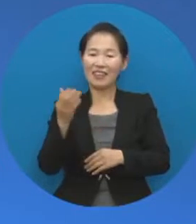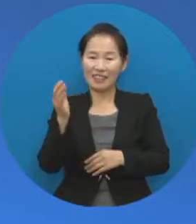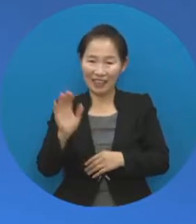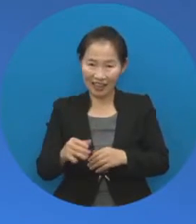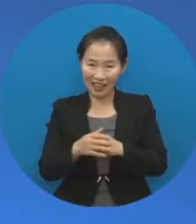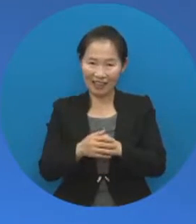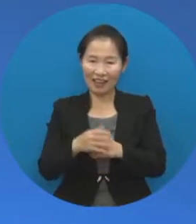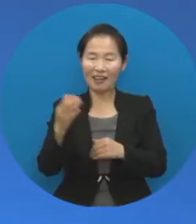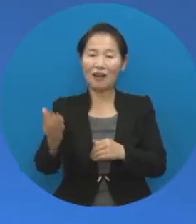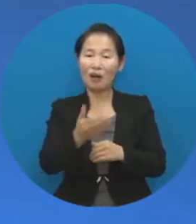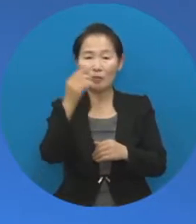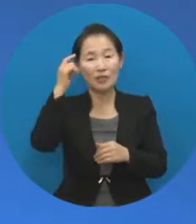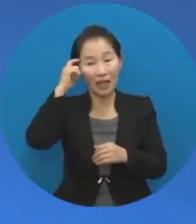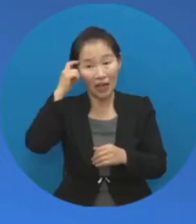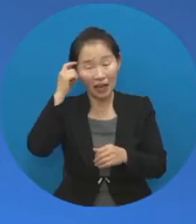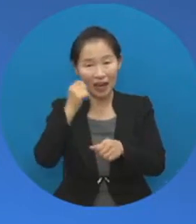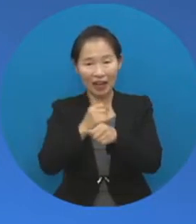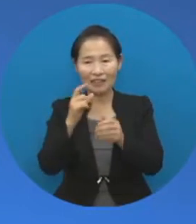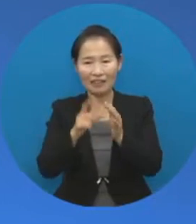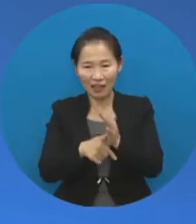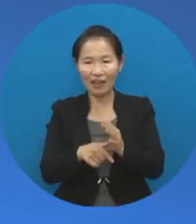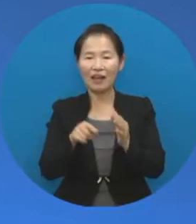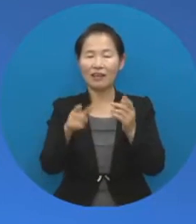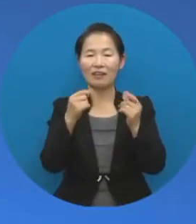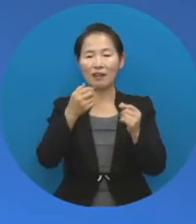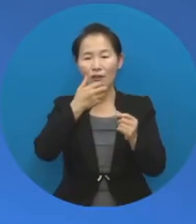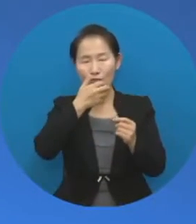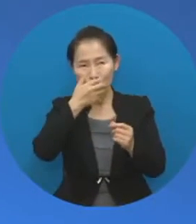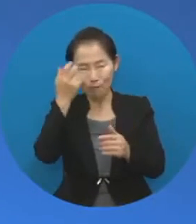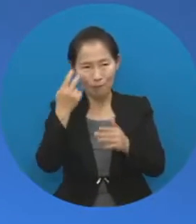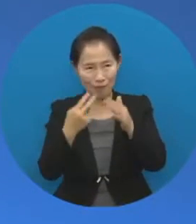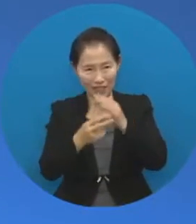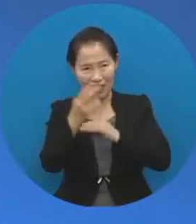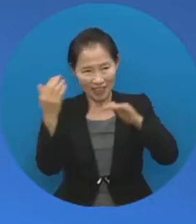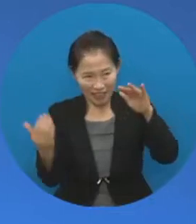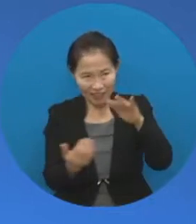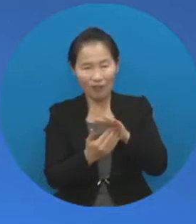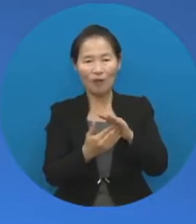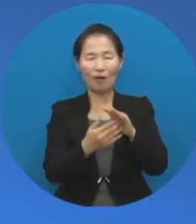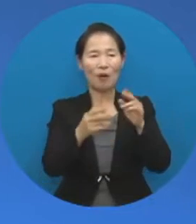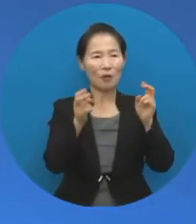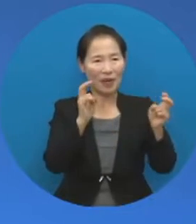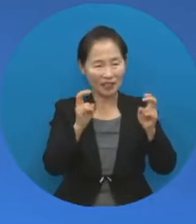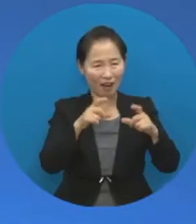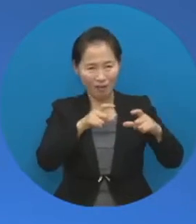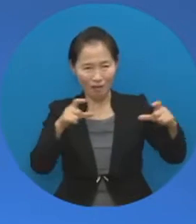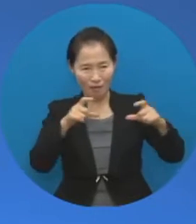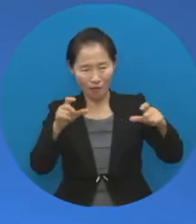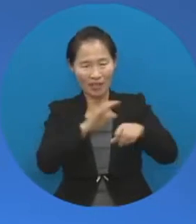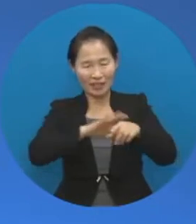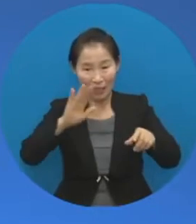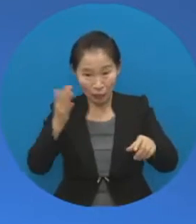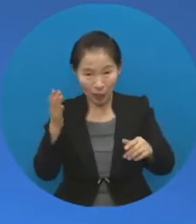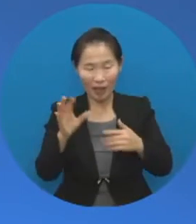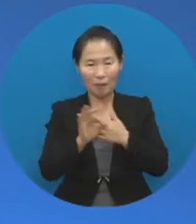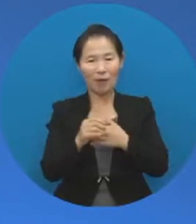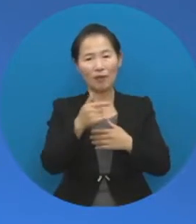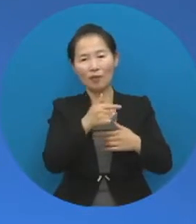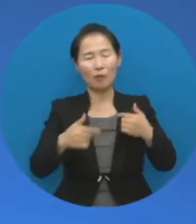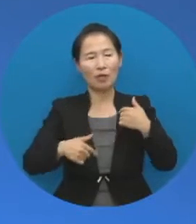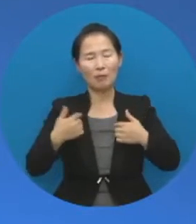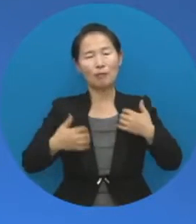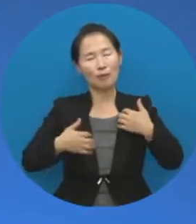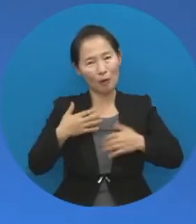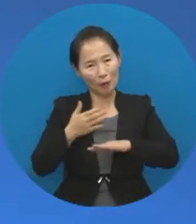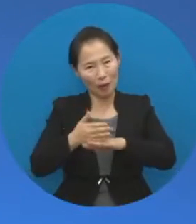여러분이 생각했을 때 이렇게 꿈과 비전을 이루고 하나님이 막 이렇게 회사를 경영해 가시고 하면은 너무 기쁘고 행복하고 즐겁고